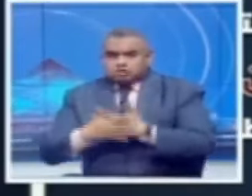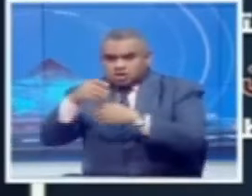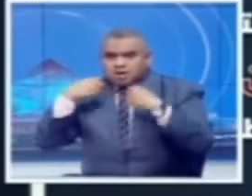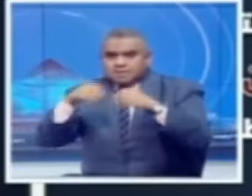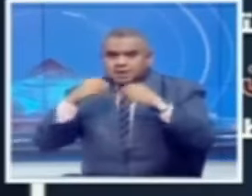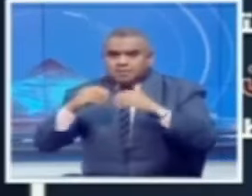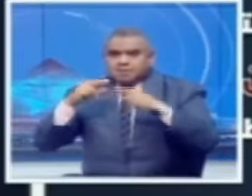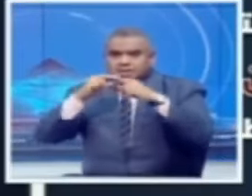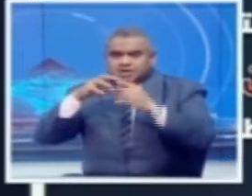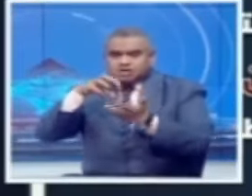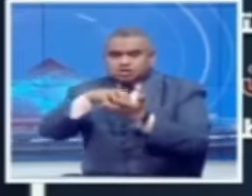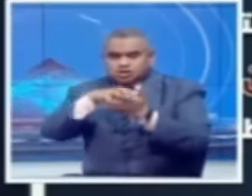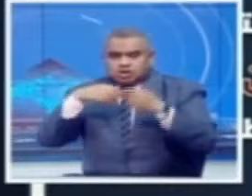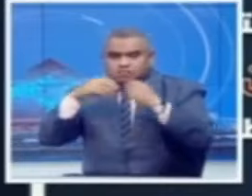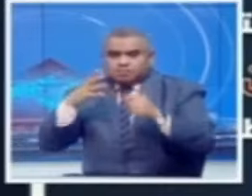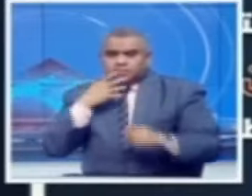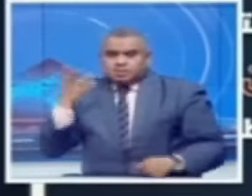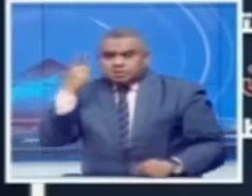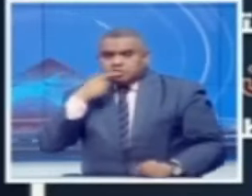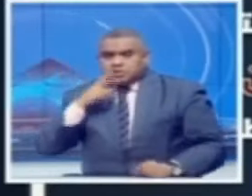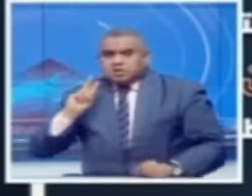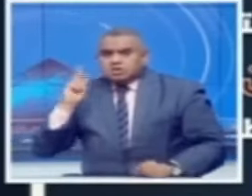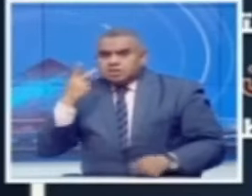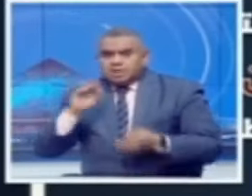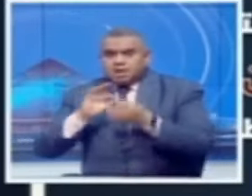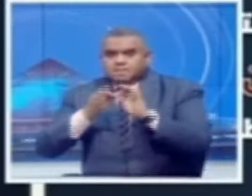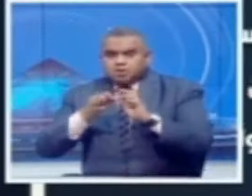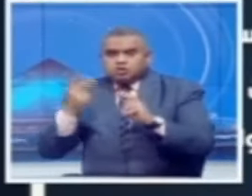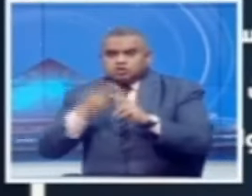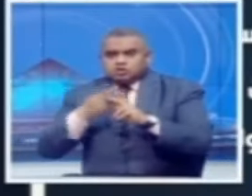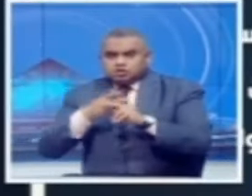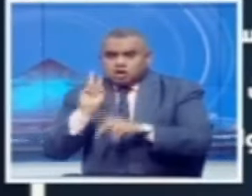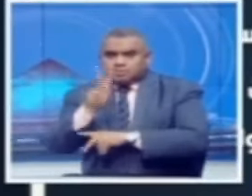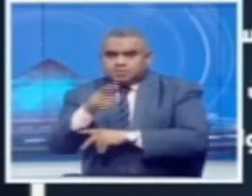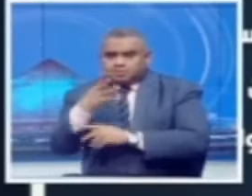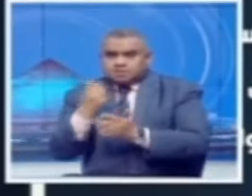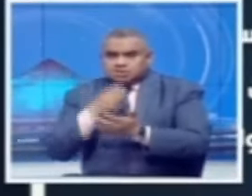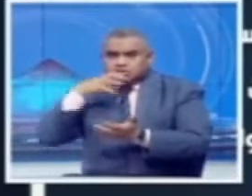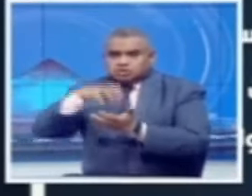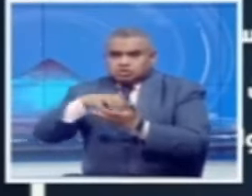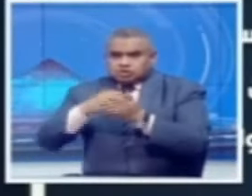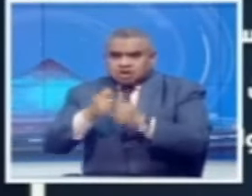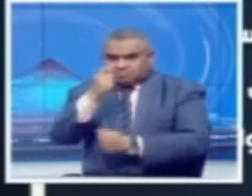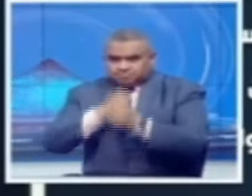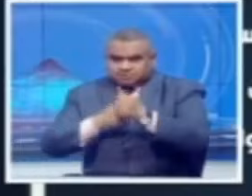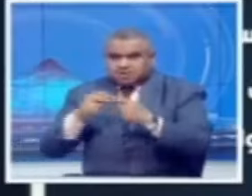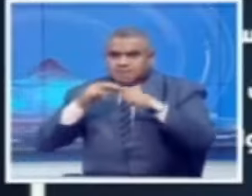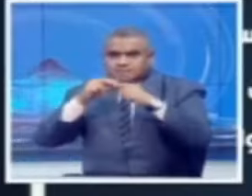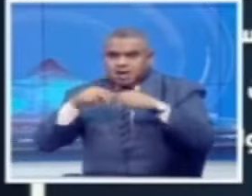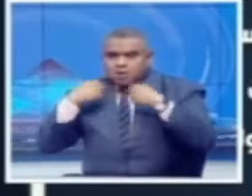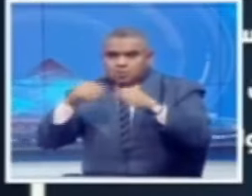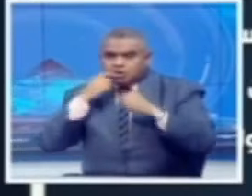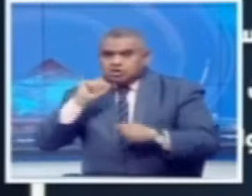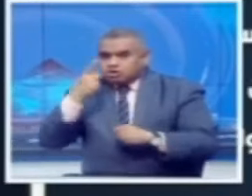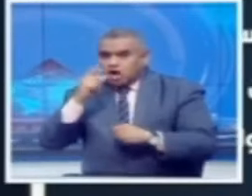عقاري لقيامه بالاستيلاء على 17 مليون جنيه من مواطنين بزعم استثمارها لهم في مجال المقاولات مقابل أرباح